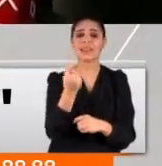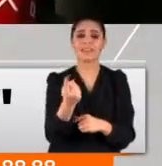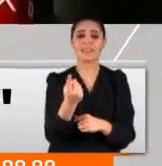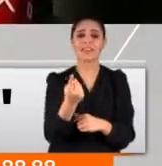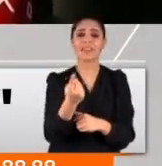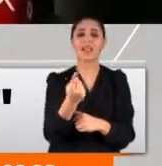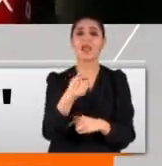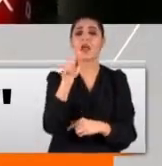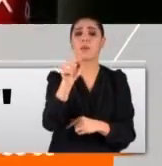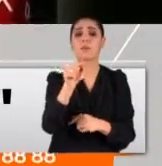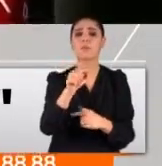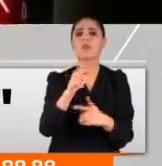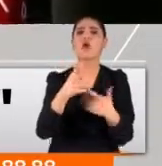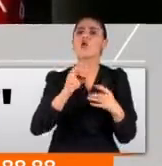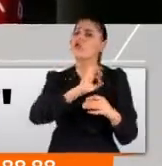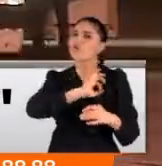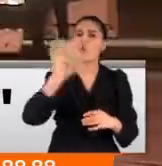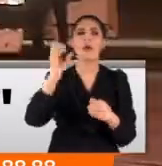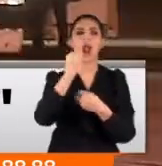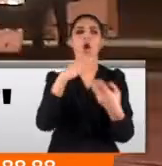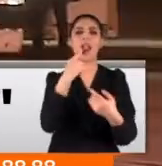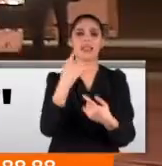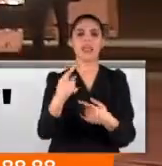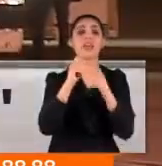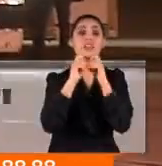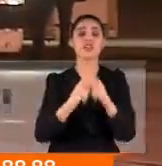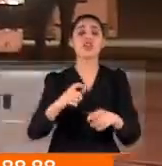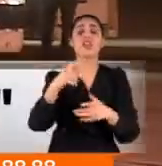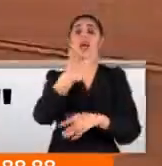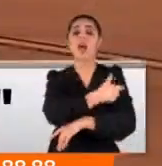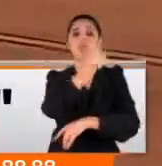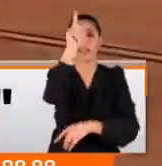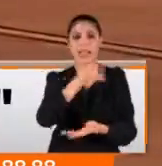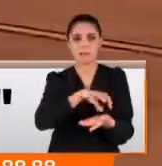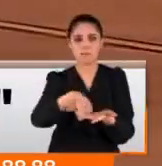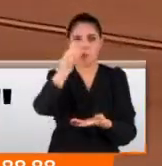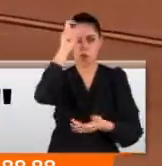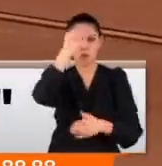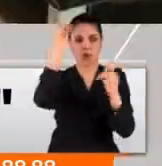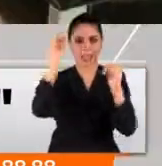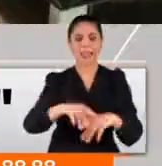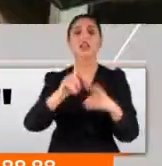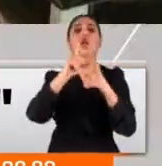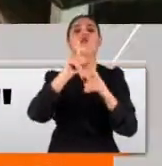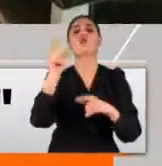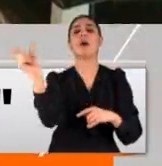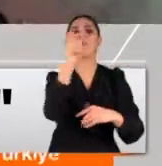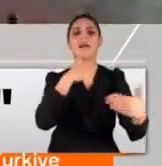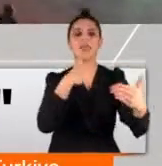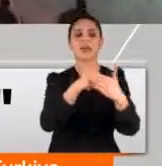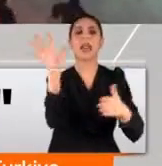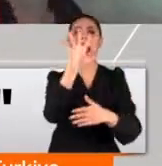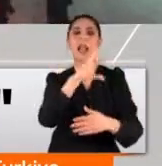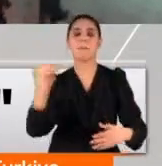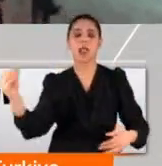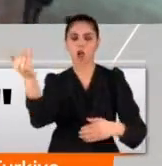adeta saçlı yıldızıdır Çin aşısının ilk partisi Türkiye'ye geldi Şubat ayına kadar 50 milyon doz